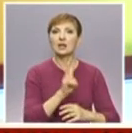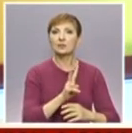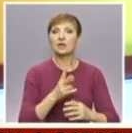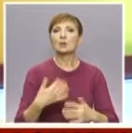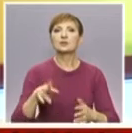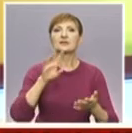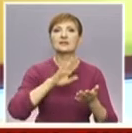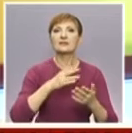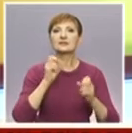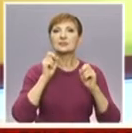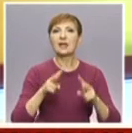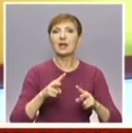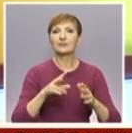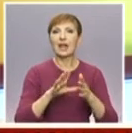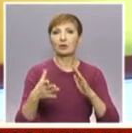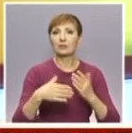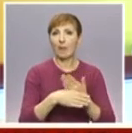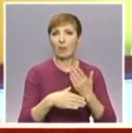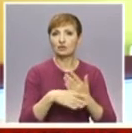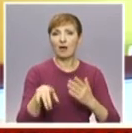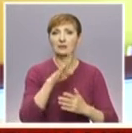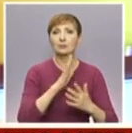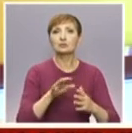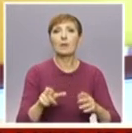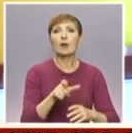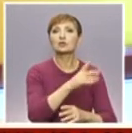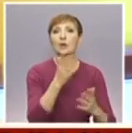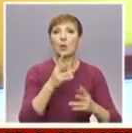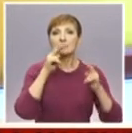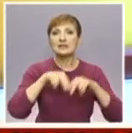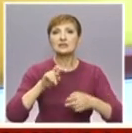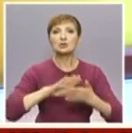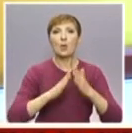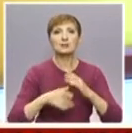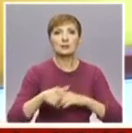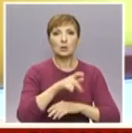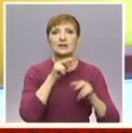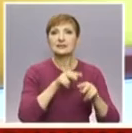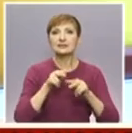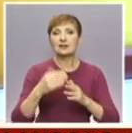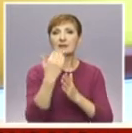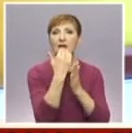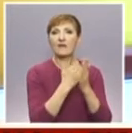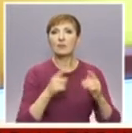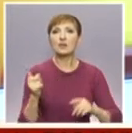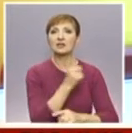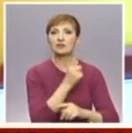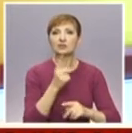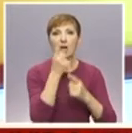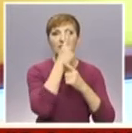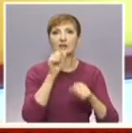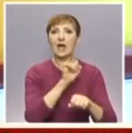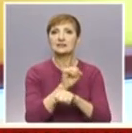троллейбусов представили электронных помощников. Они выстраивают маршрут, анализируют ситуацию на дорогах, следят за графиком передвижения,